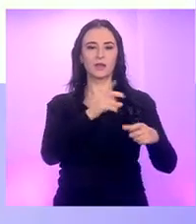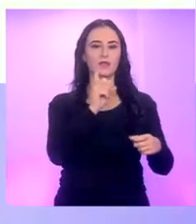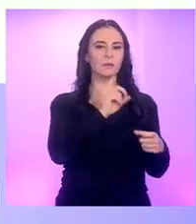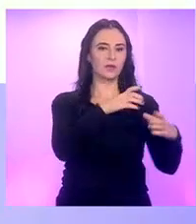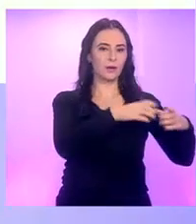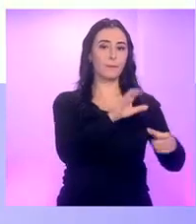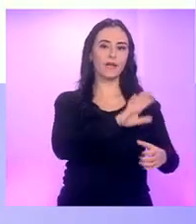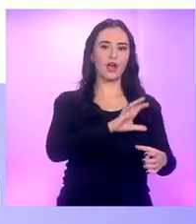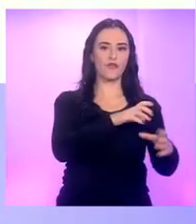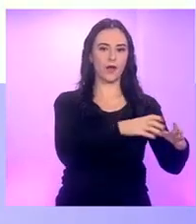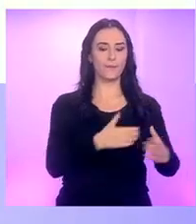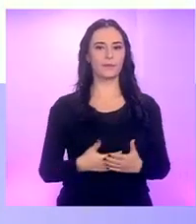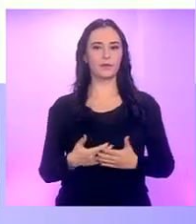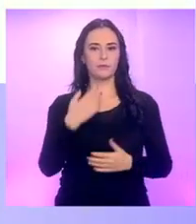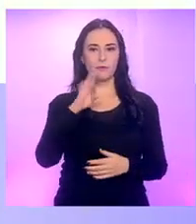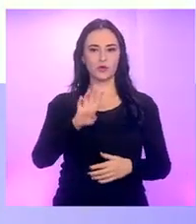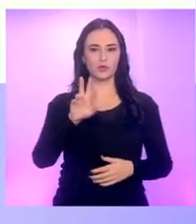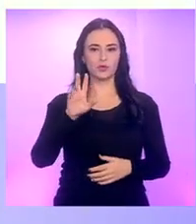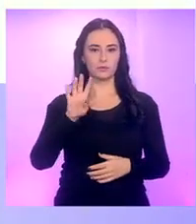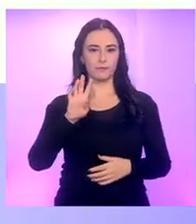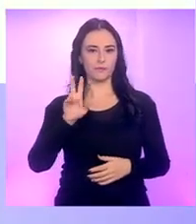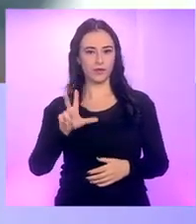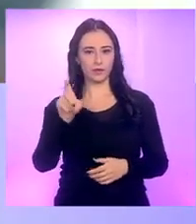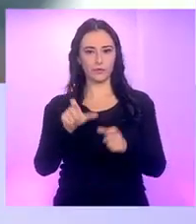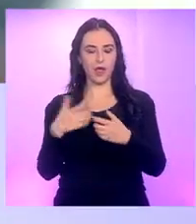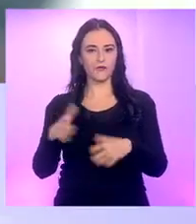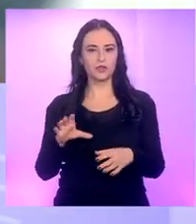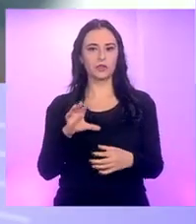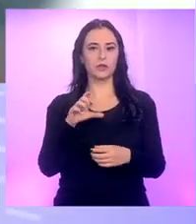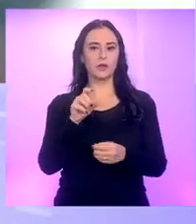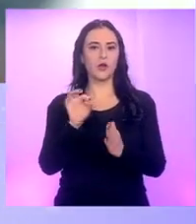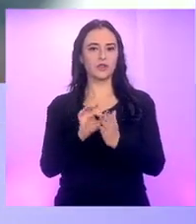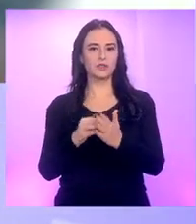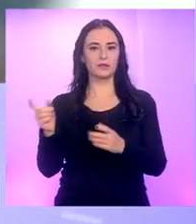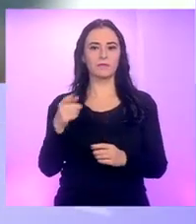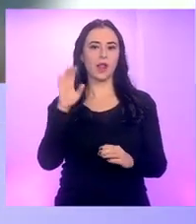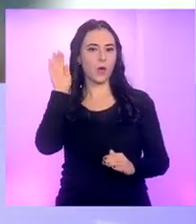44 de mandate, 44 de persoane vor fi conduse la audieri.